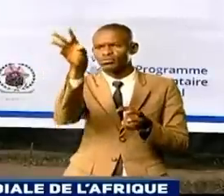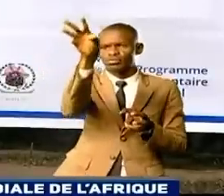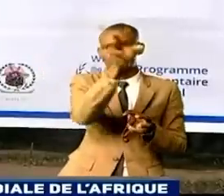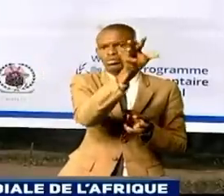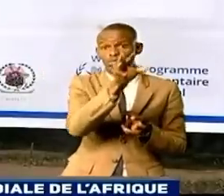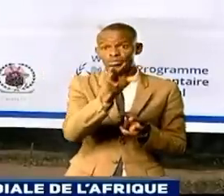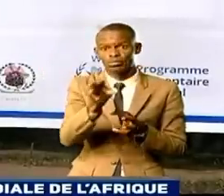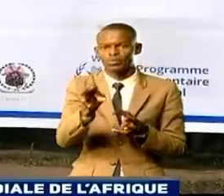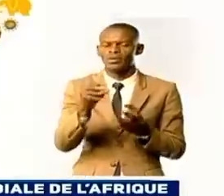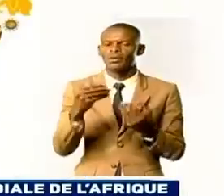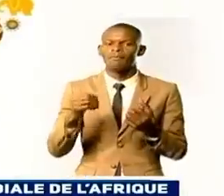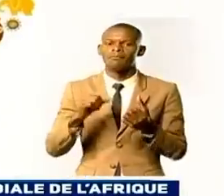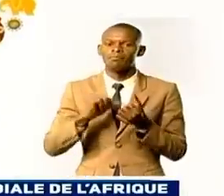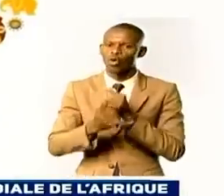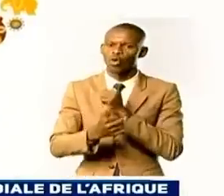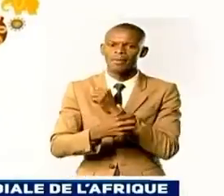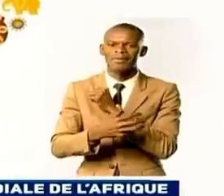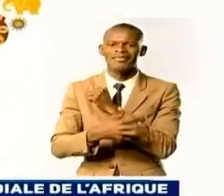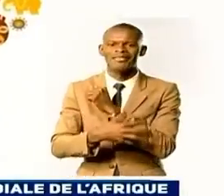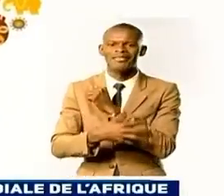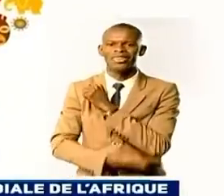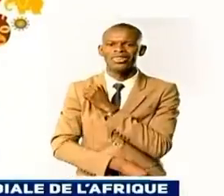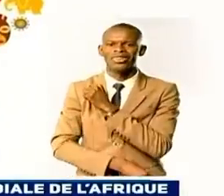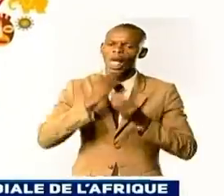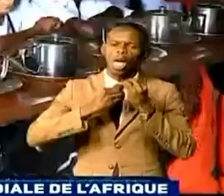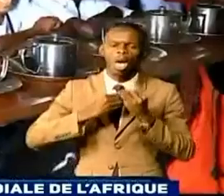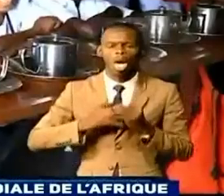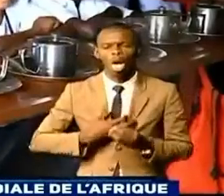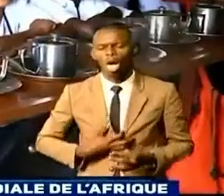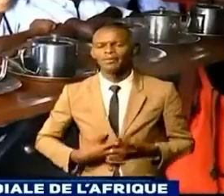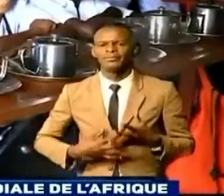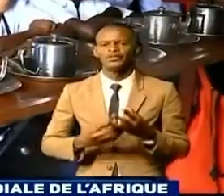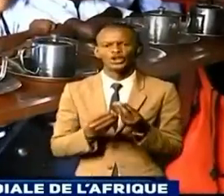25 mai 2022 la Journée mondiale de l'Afrique.